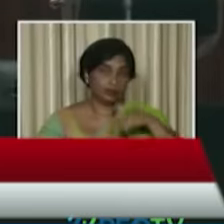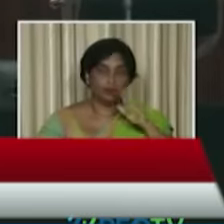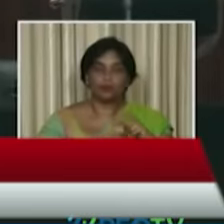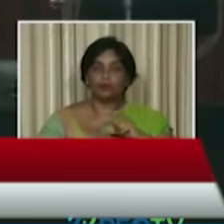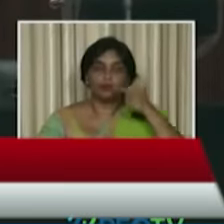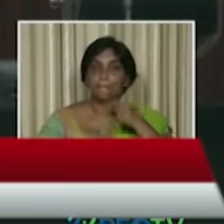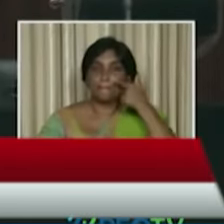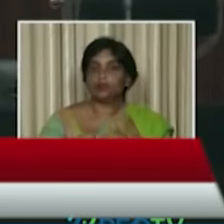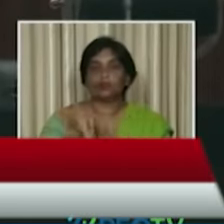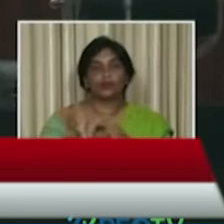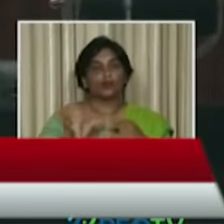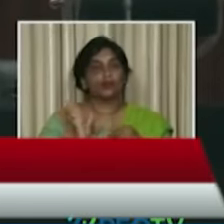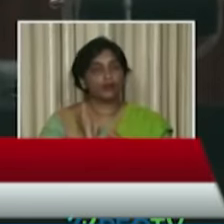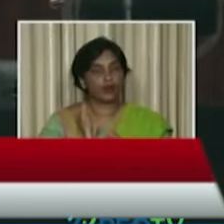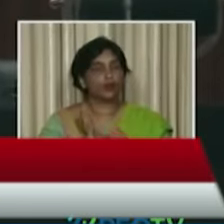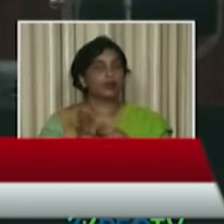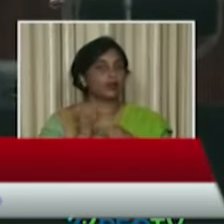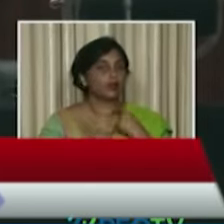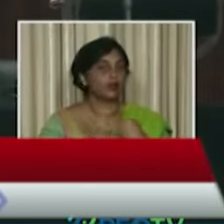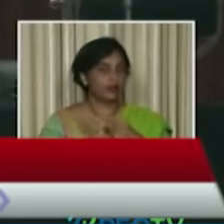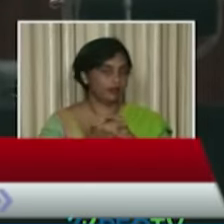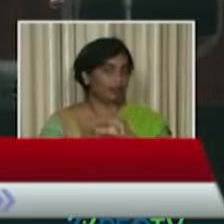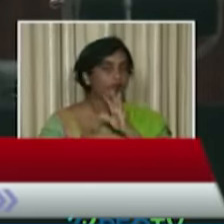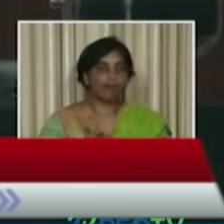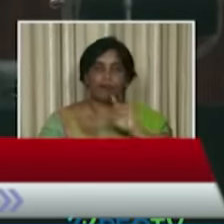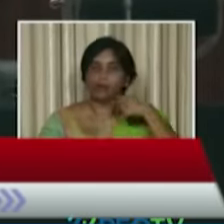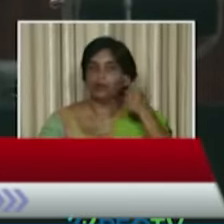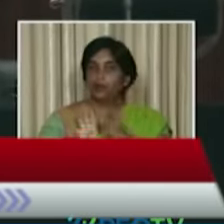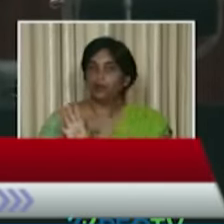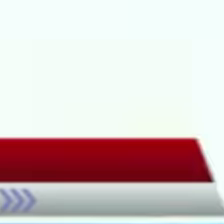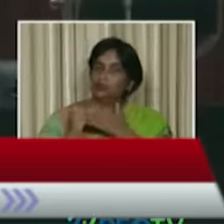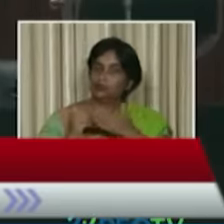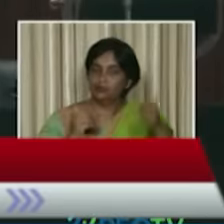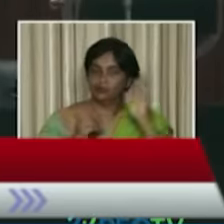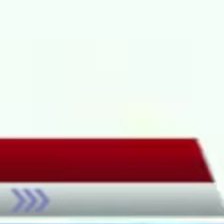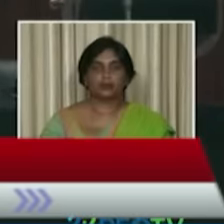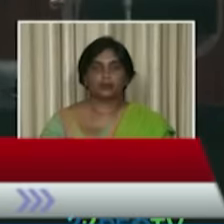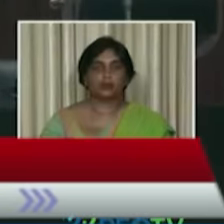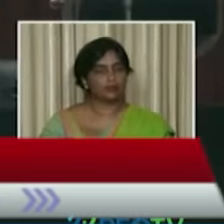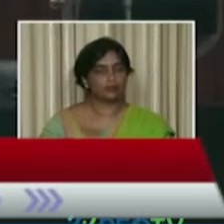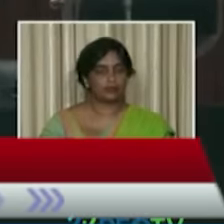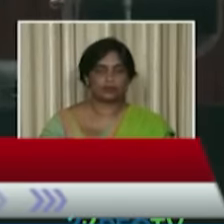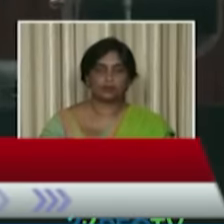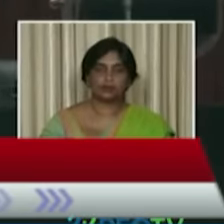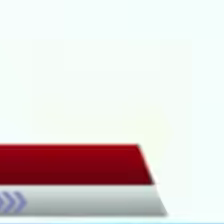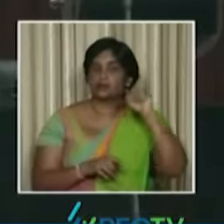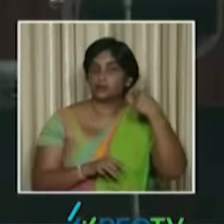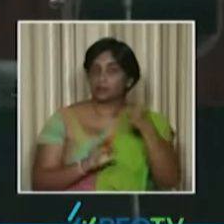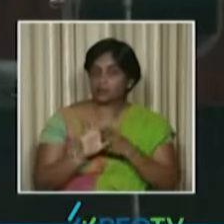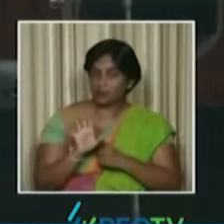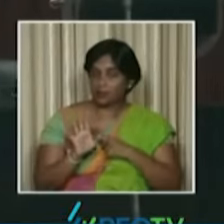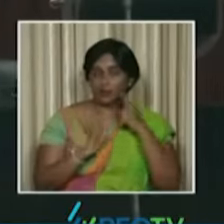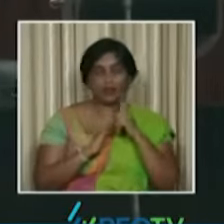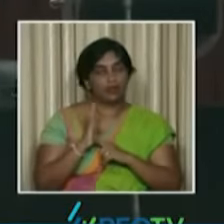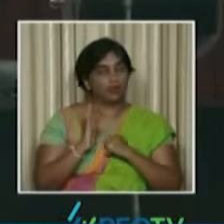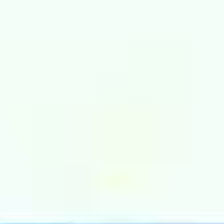ඩීසල් සහ පෙට්‍රල් සඳහා වැට් බද්ද පැනවෙනවා කියලා ලබන අවුරුද්දේ මුල ඉඳන් කියුණා. ඒක එහෙමද ඔව් ලබන අවුරුද්දේ